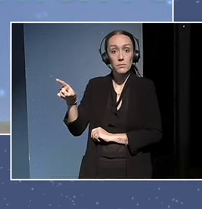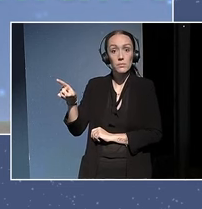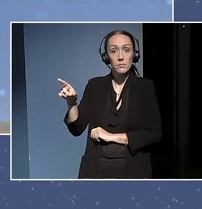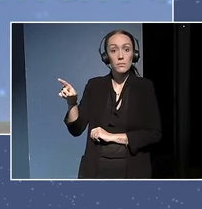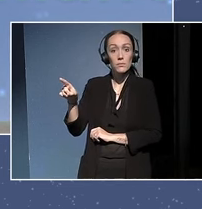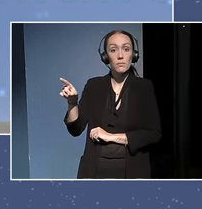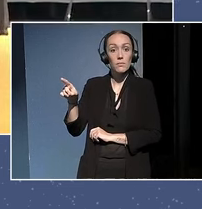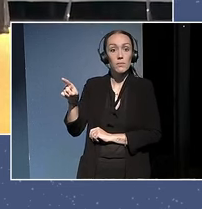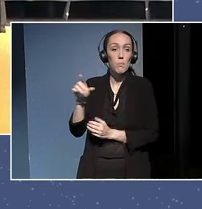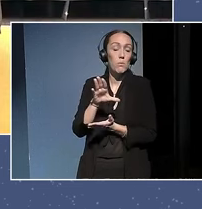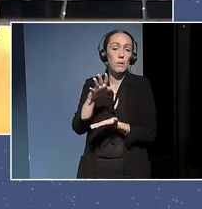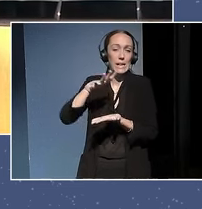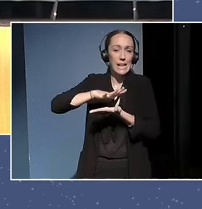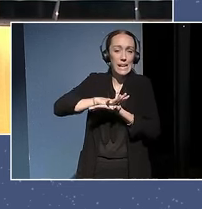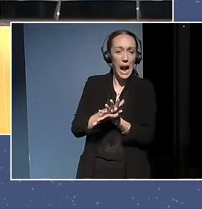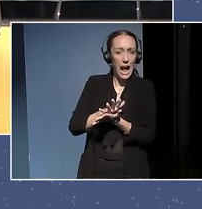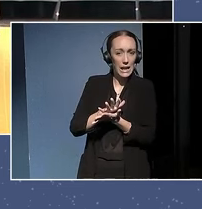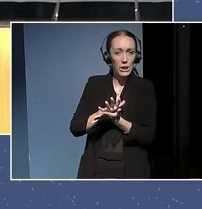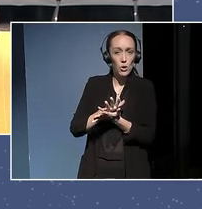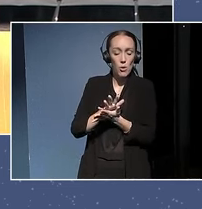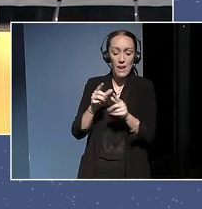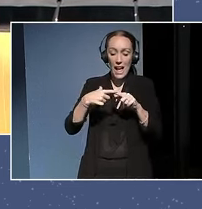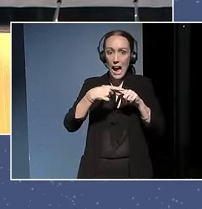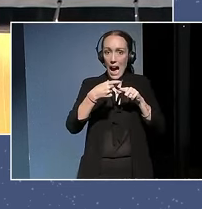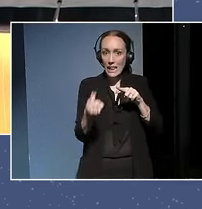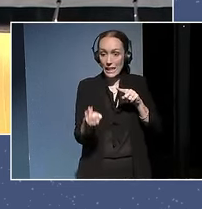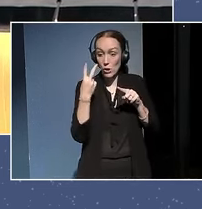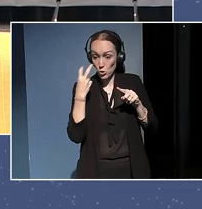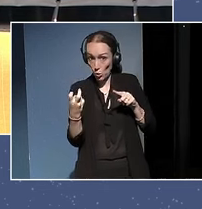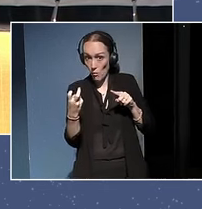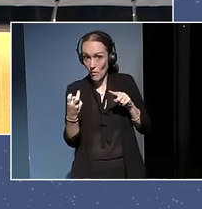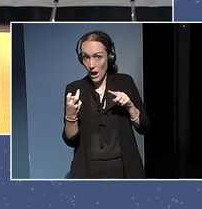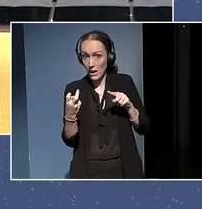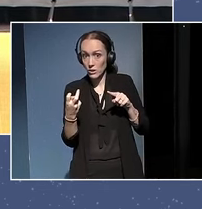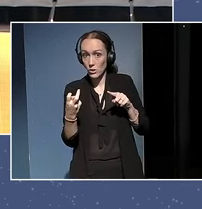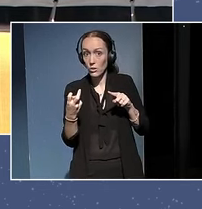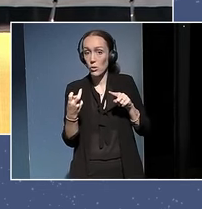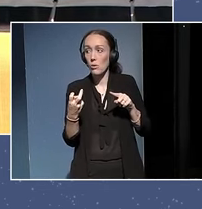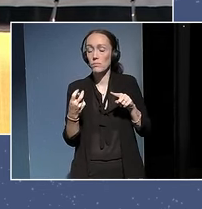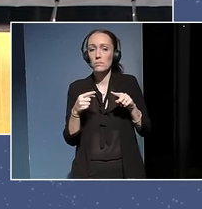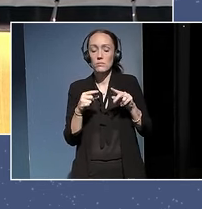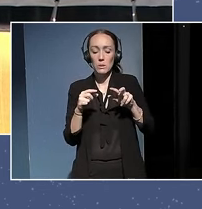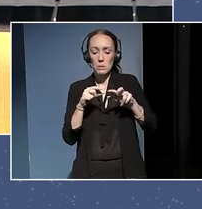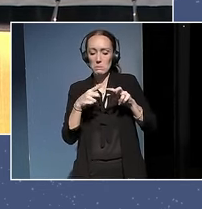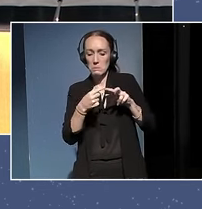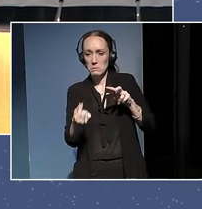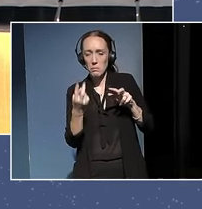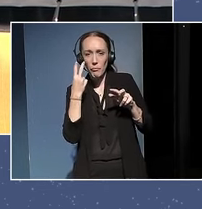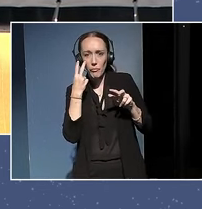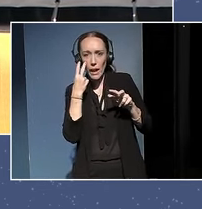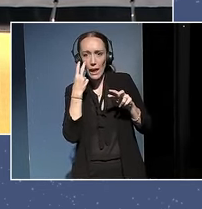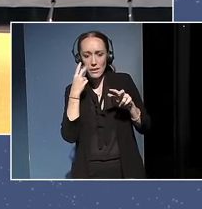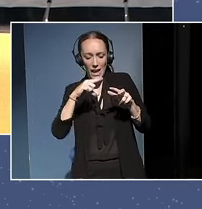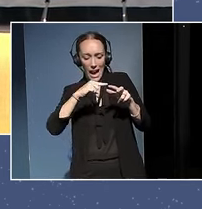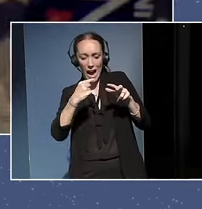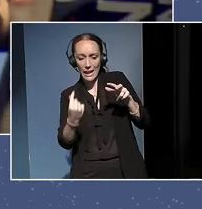calco di un Artiglio che è stato ovviamente rinvenuto E questo ci fa vedere la dimensione di questi di questi